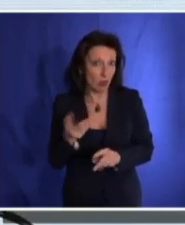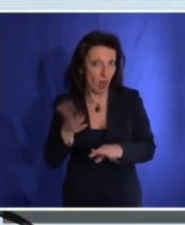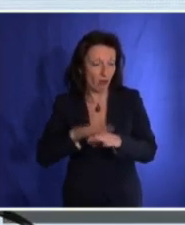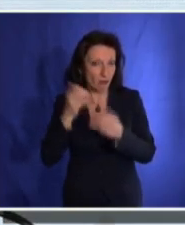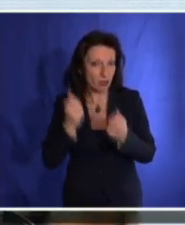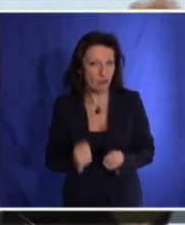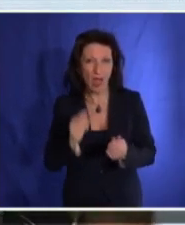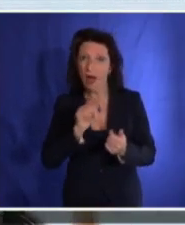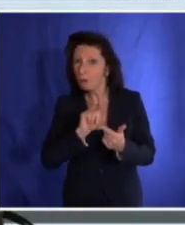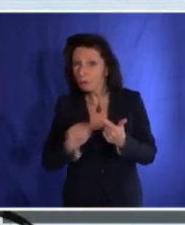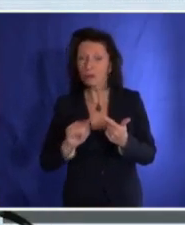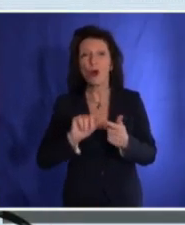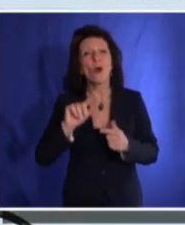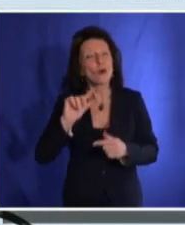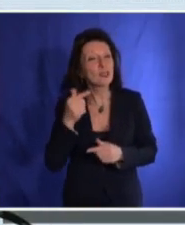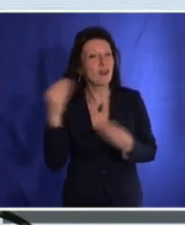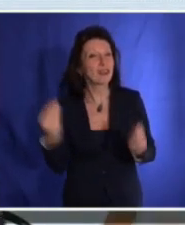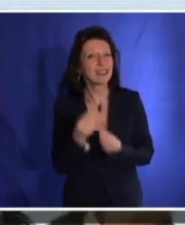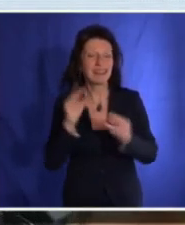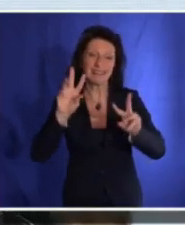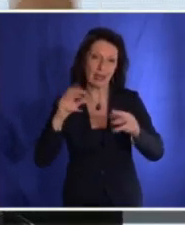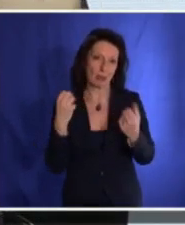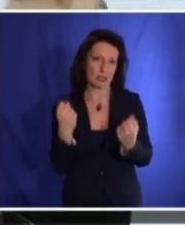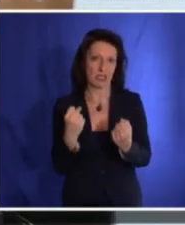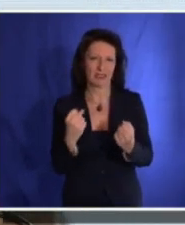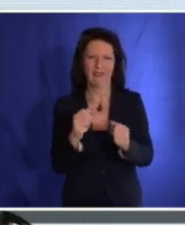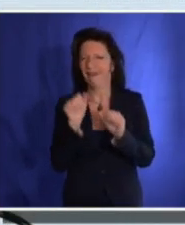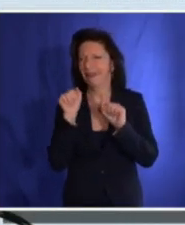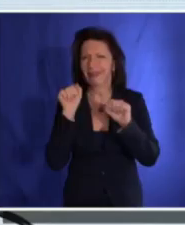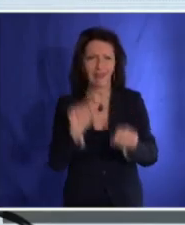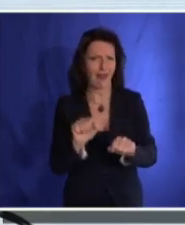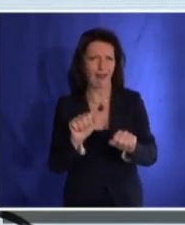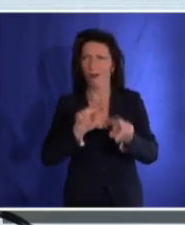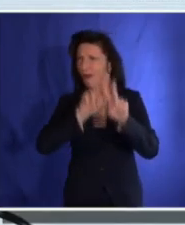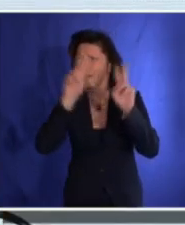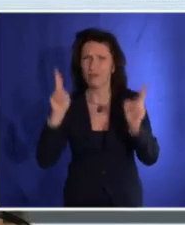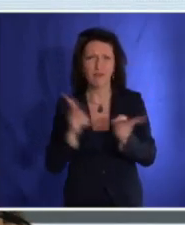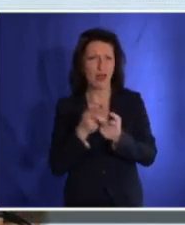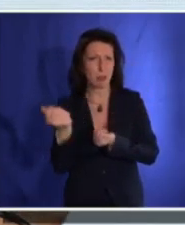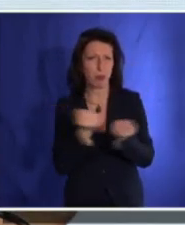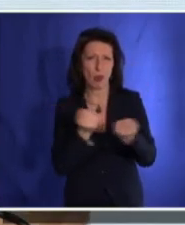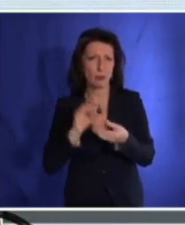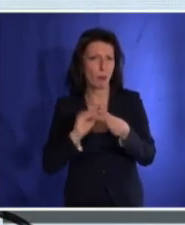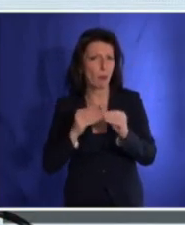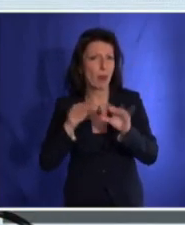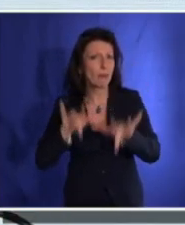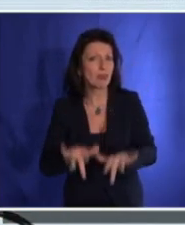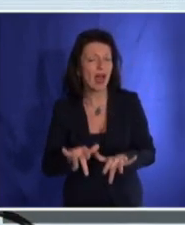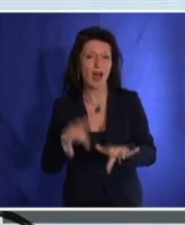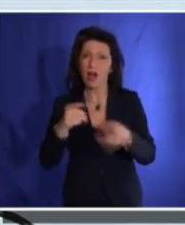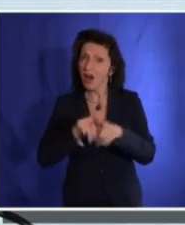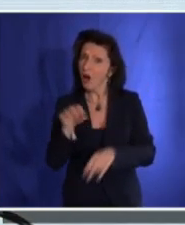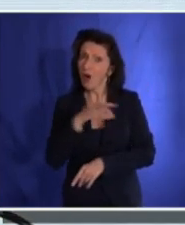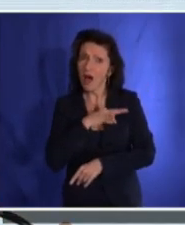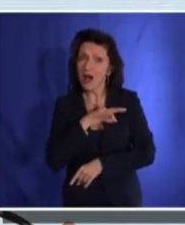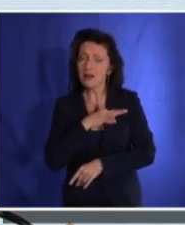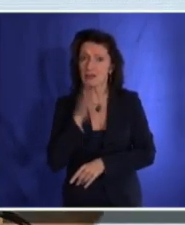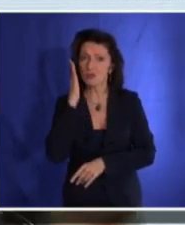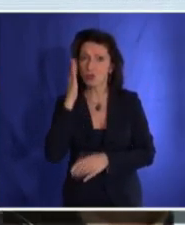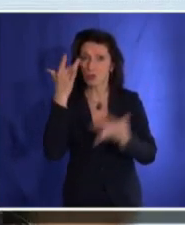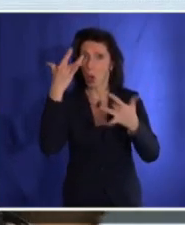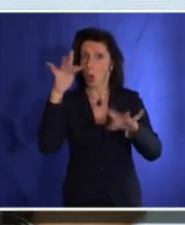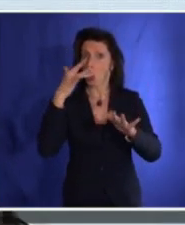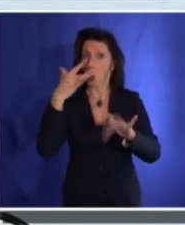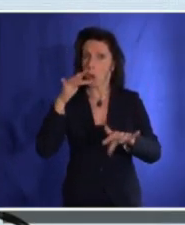Seite noch dazu, das ist die Sicherheitsfrage. Terror, geopolitische Probleme. Ja, irgendwie sogar die Angst, die Kultur wird